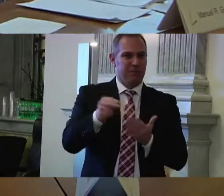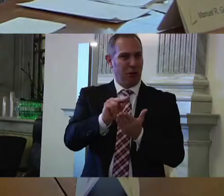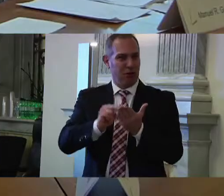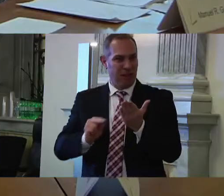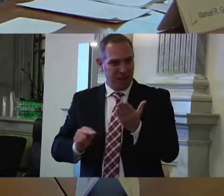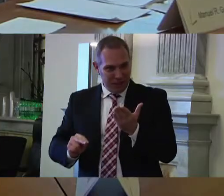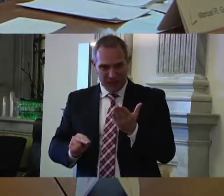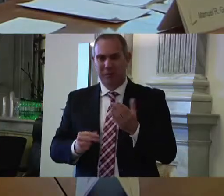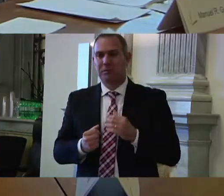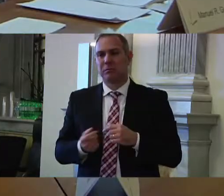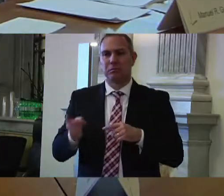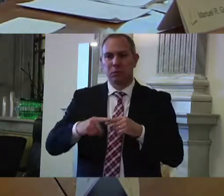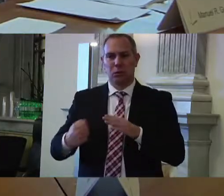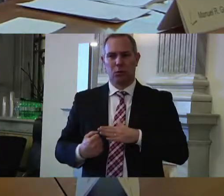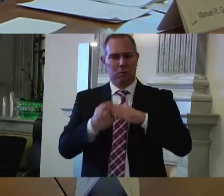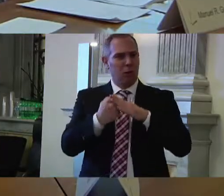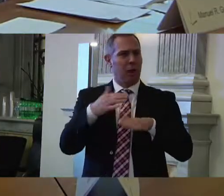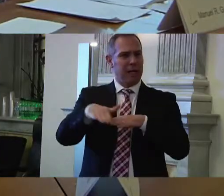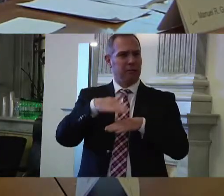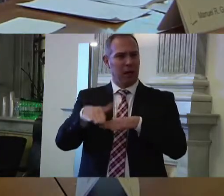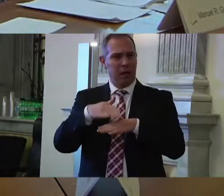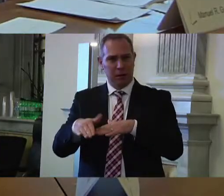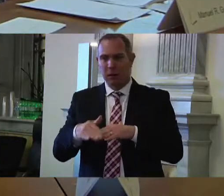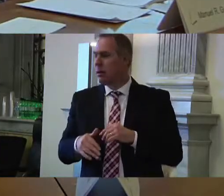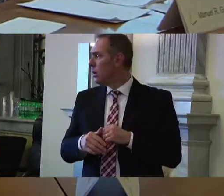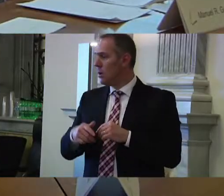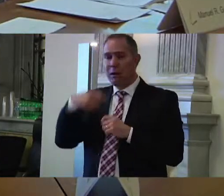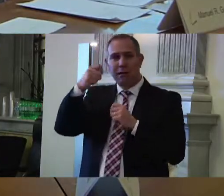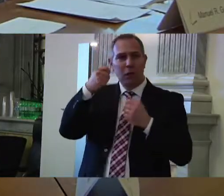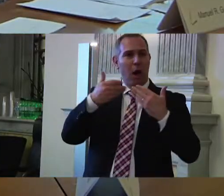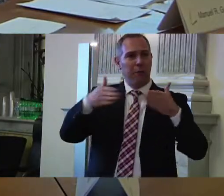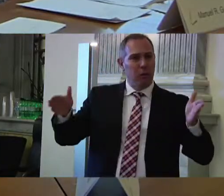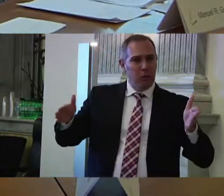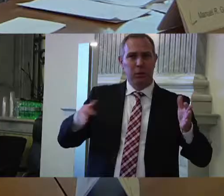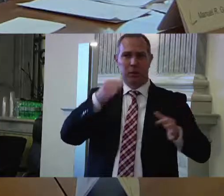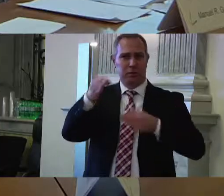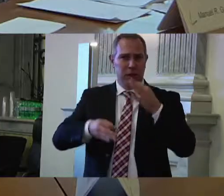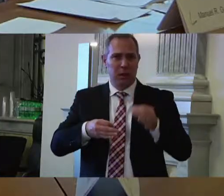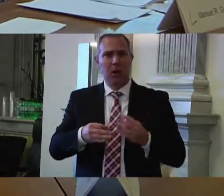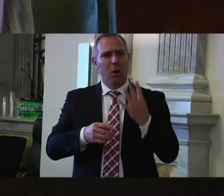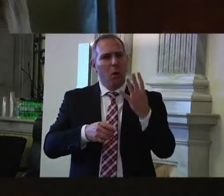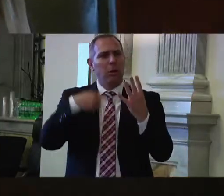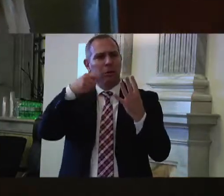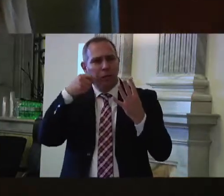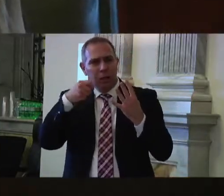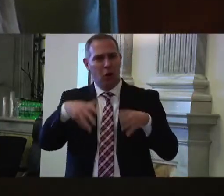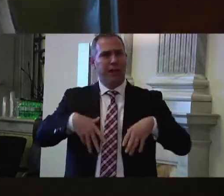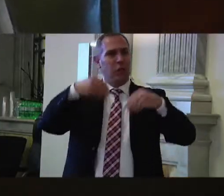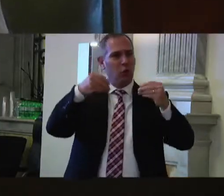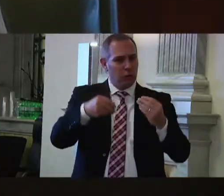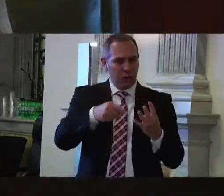comunicazione multimediale, quindi un video di apertura che spiega le finalità del MOOC, 4 video introduttivi, uno per